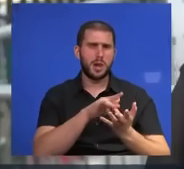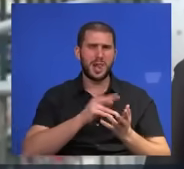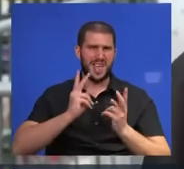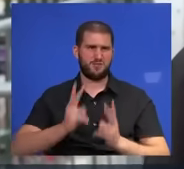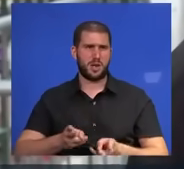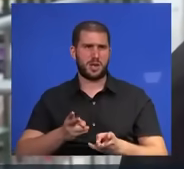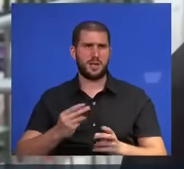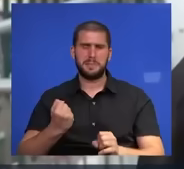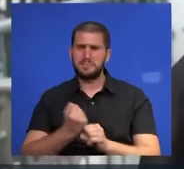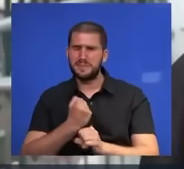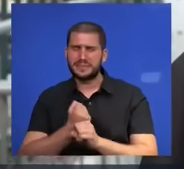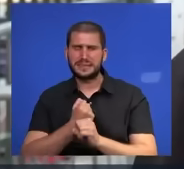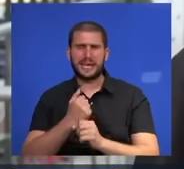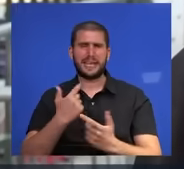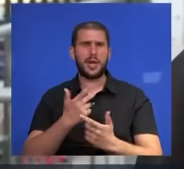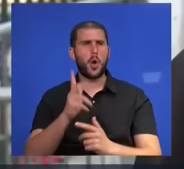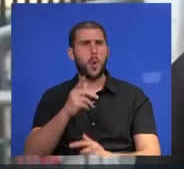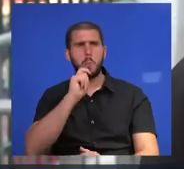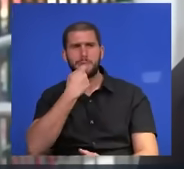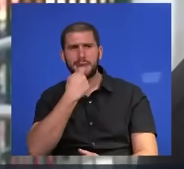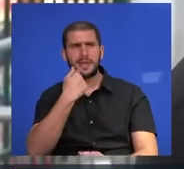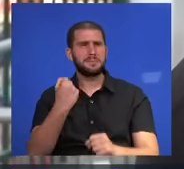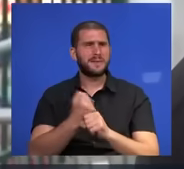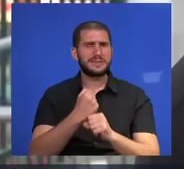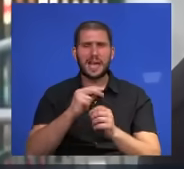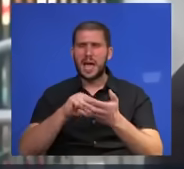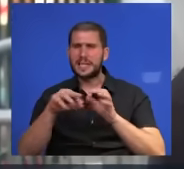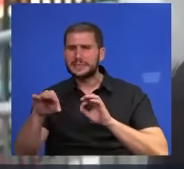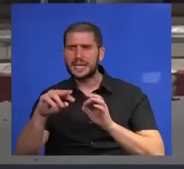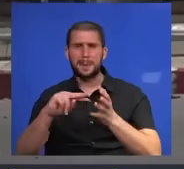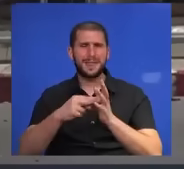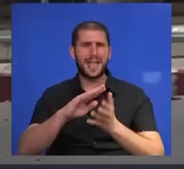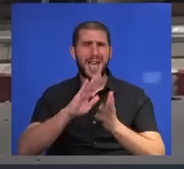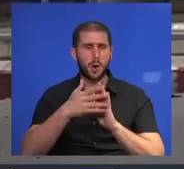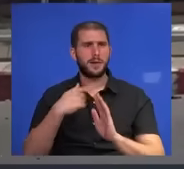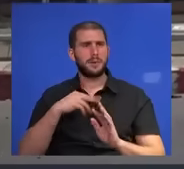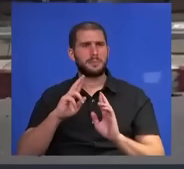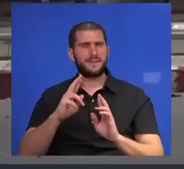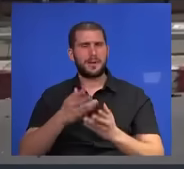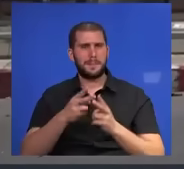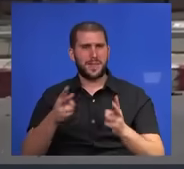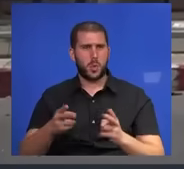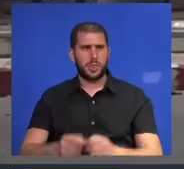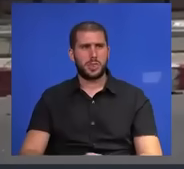או מודיעיני, מבצעי, אסטרטגי ומדיני, ואני מקווה להביא את זה לפתרון.